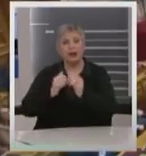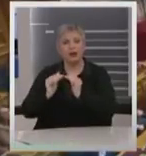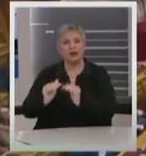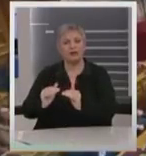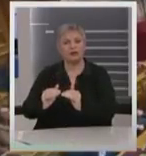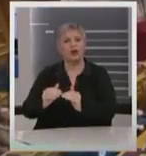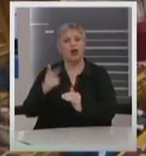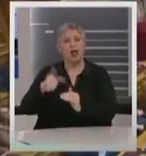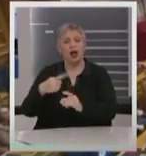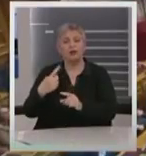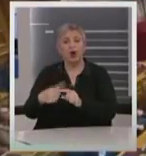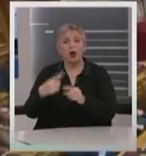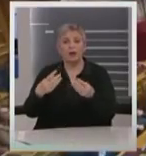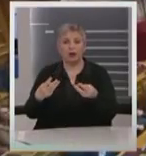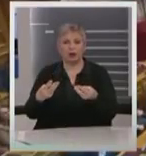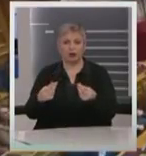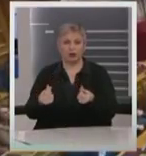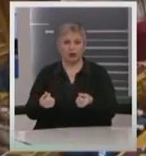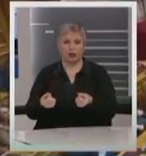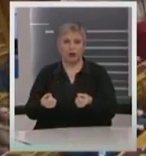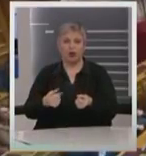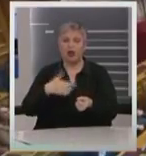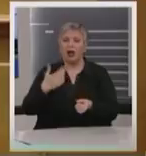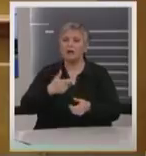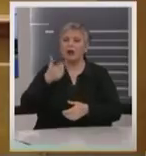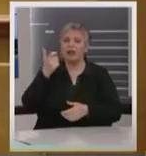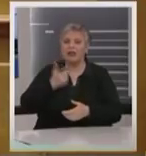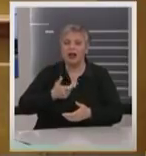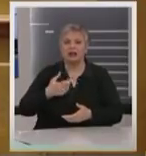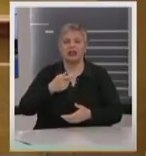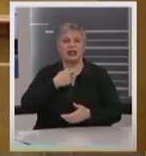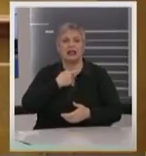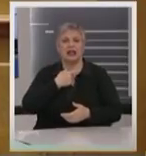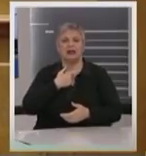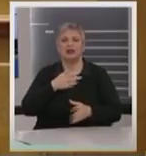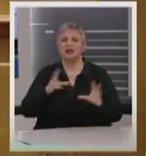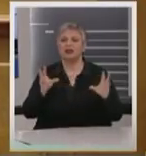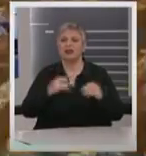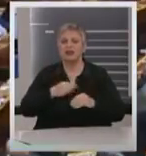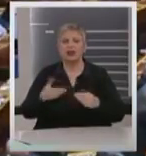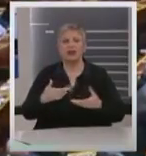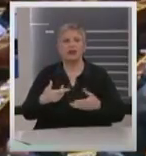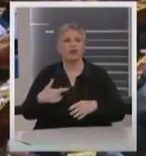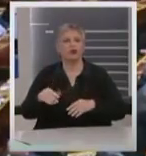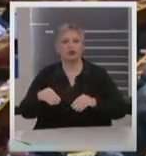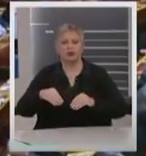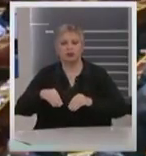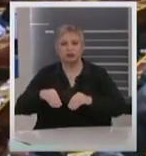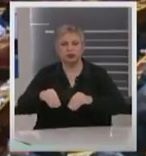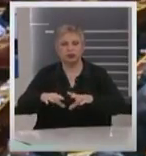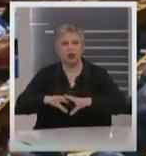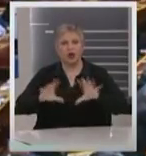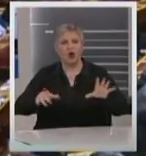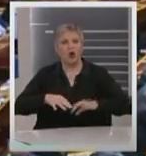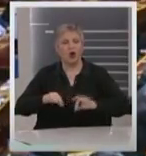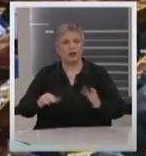απλοποιήσουμε δραματικά τις αδειοδοτικές διαδικασίες, ειδικά όσον αφορά τις χρήσεις γης. Όταν αποκαταστήσουμε τη ρευστότητα στην